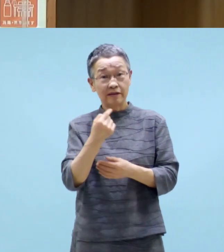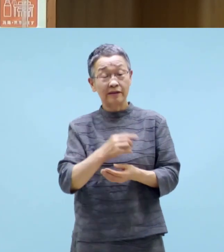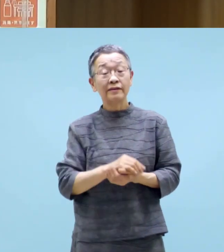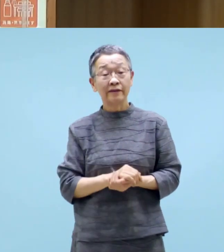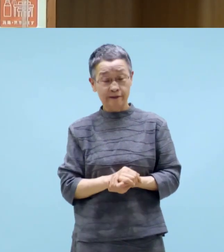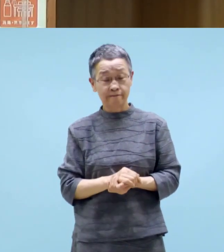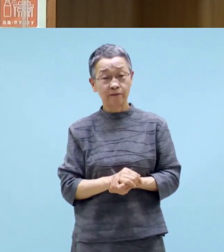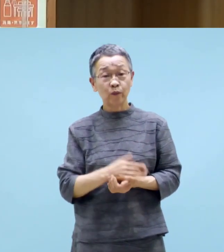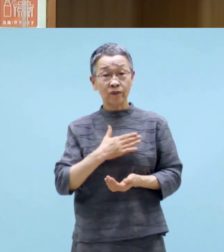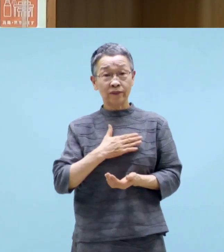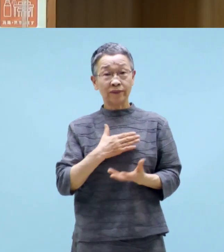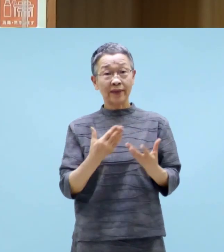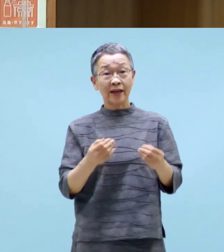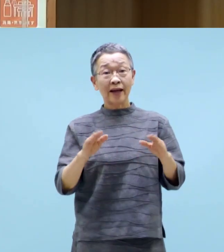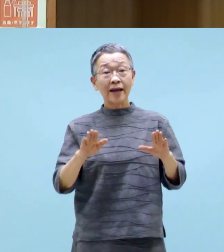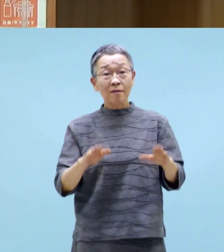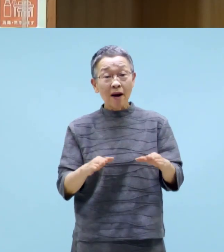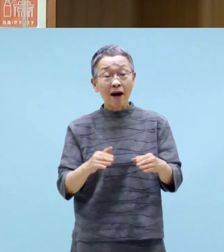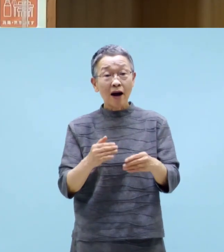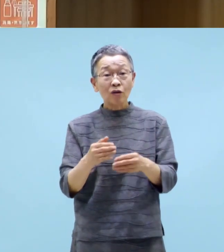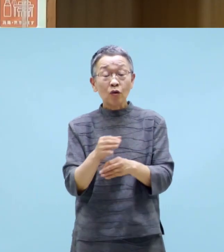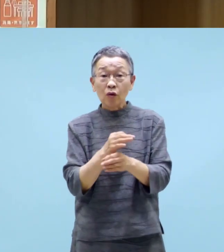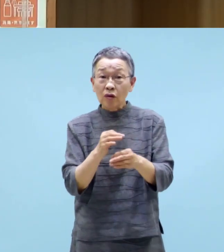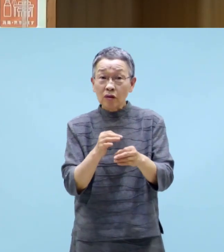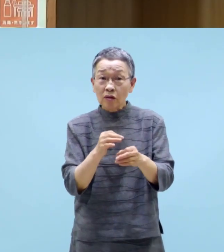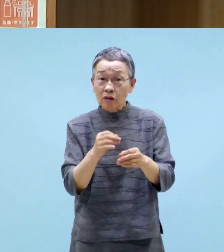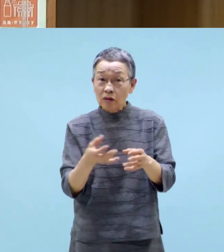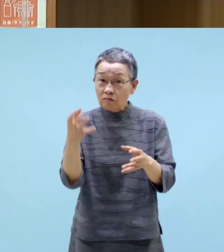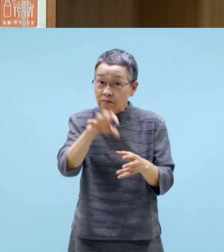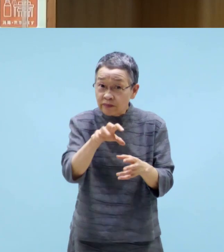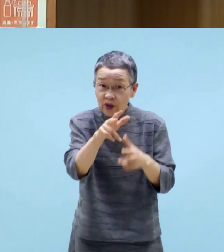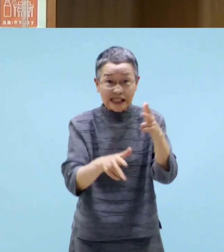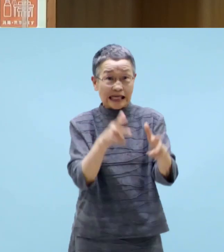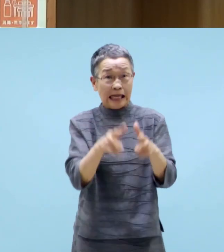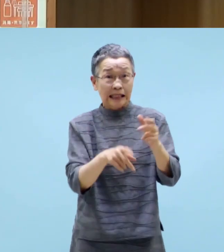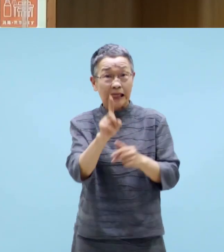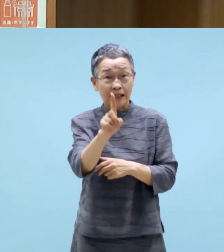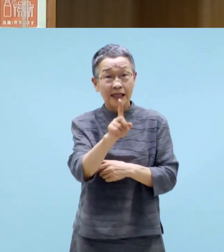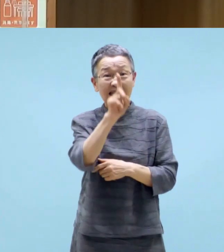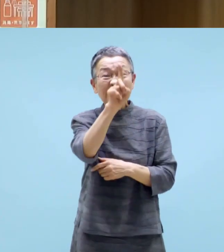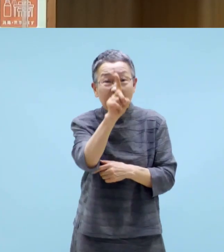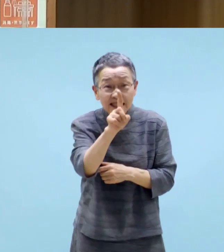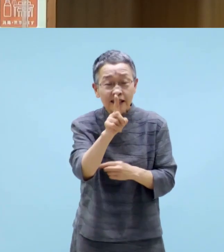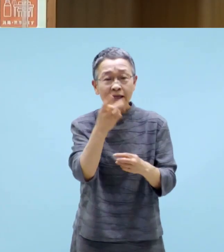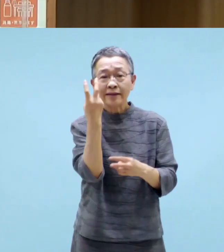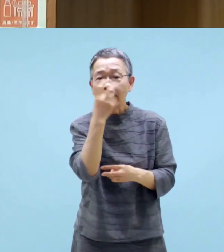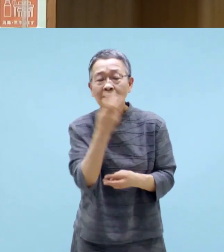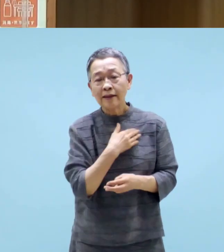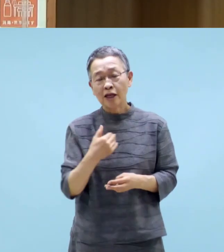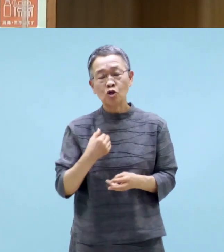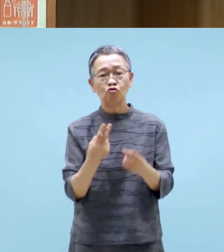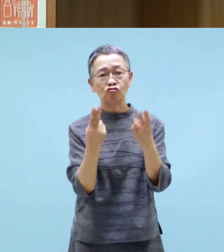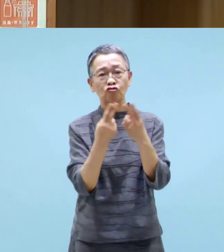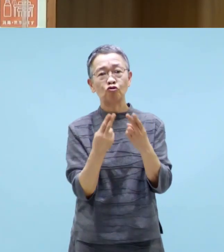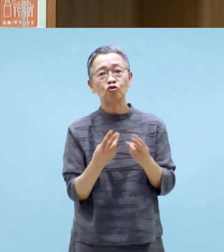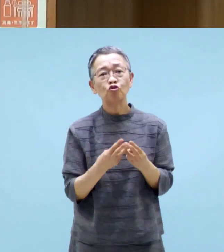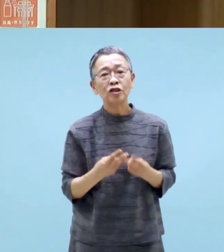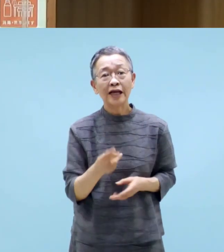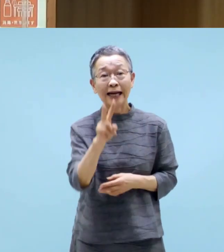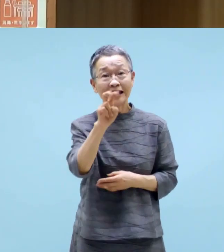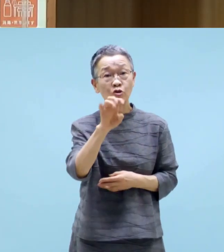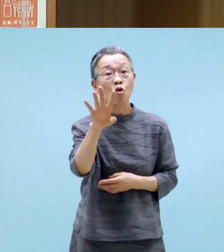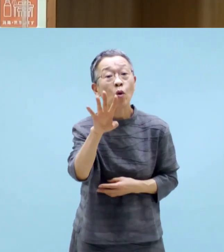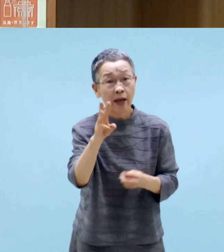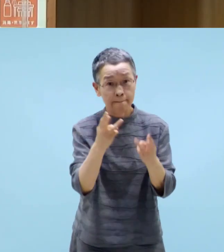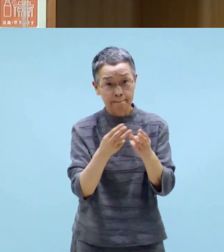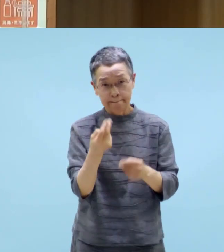わかりました。今同園系の方の機械1台で、1回に24件とかそういった数字を聞いたことがあるんです